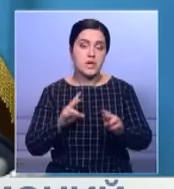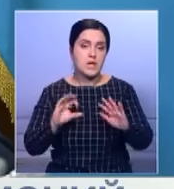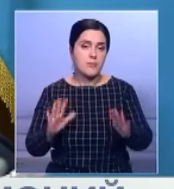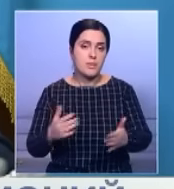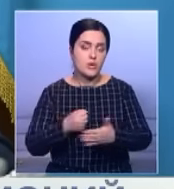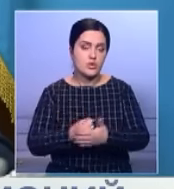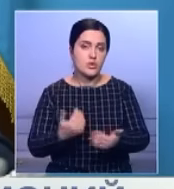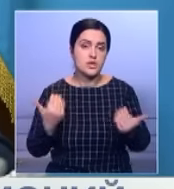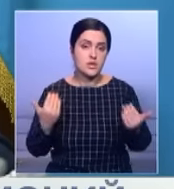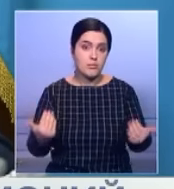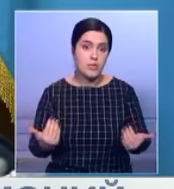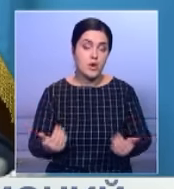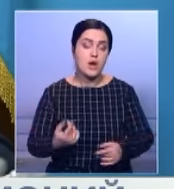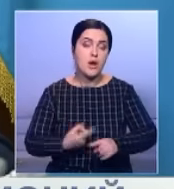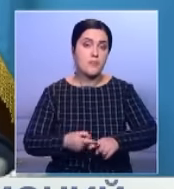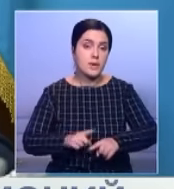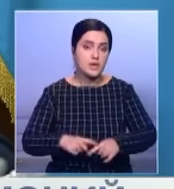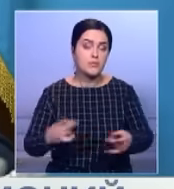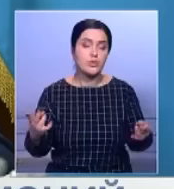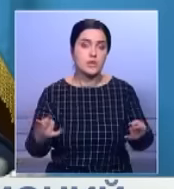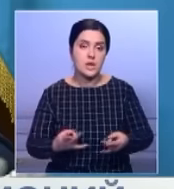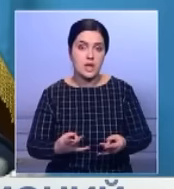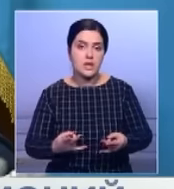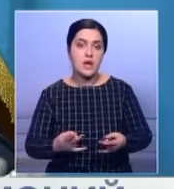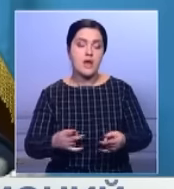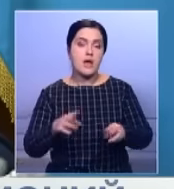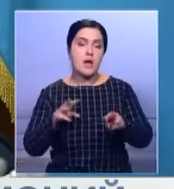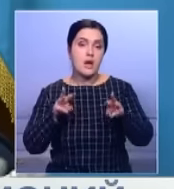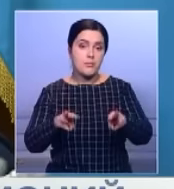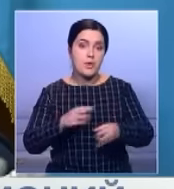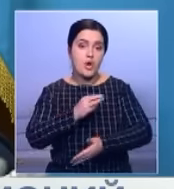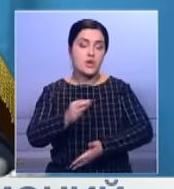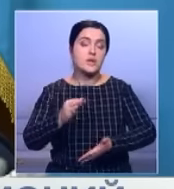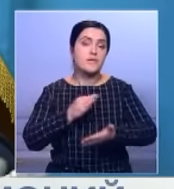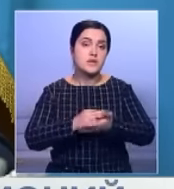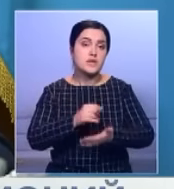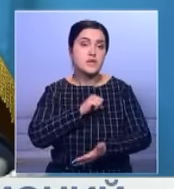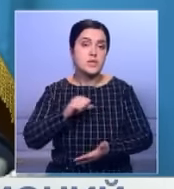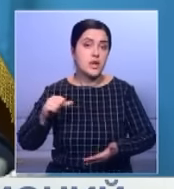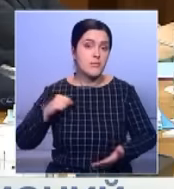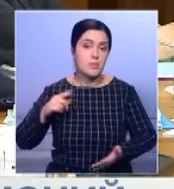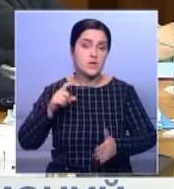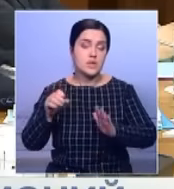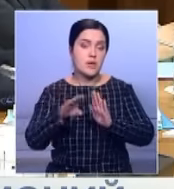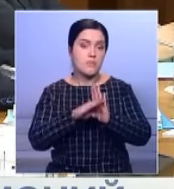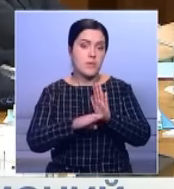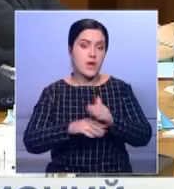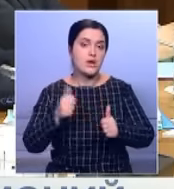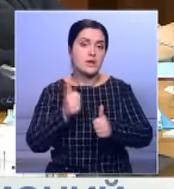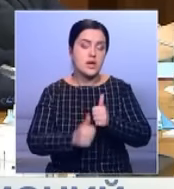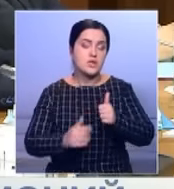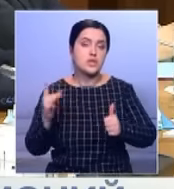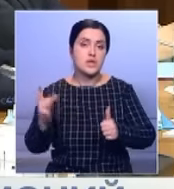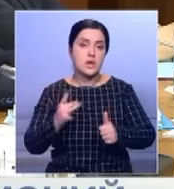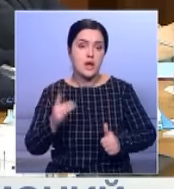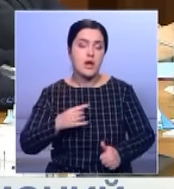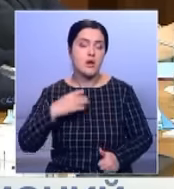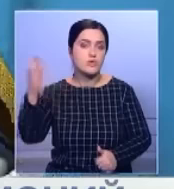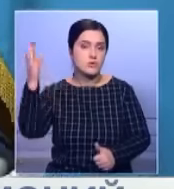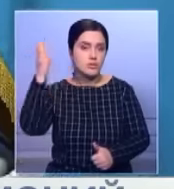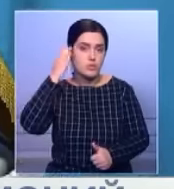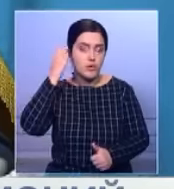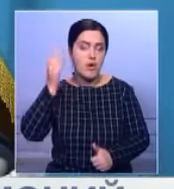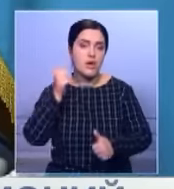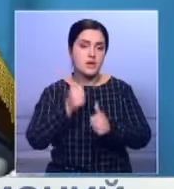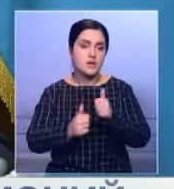сих пор. Поэтому надо, правительство отвечало за программу. Каждый раз заслушиваем, каждый